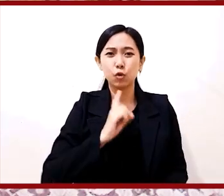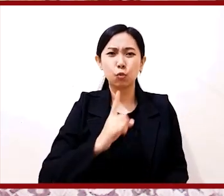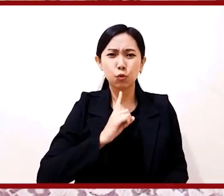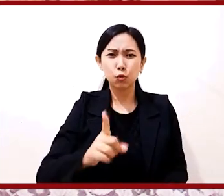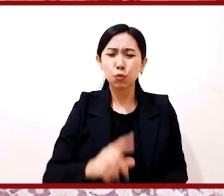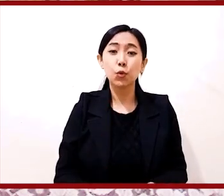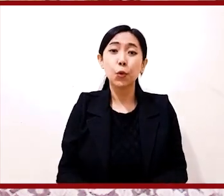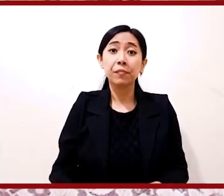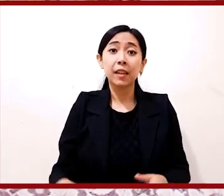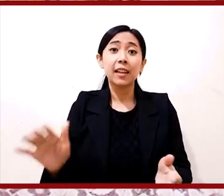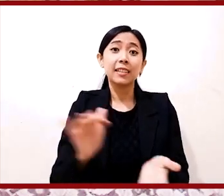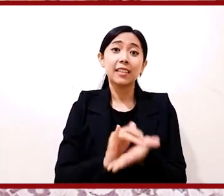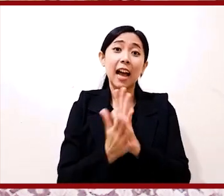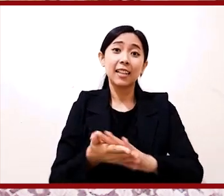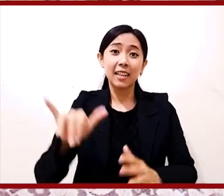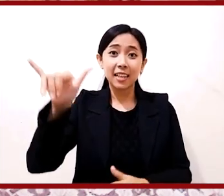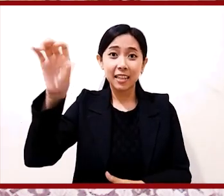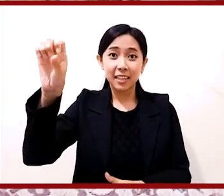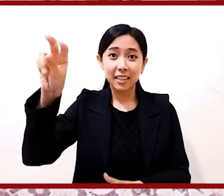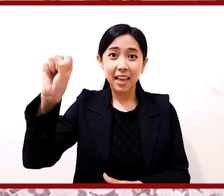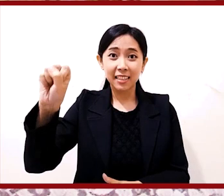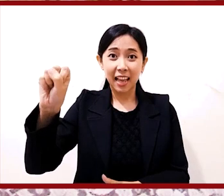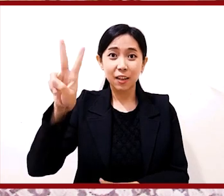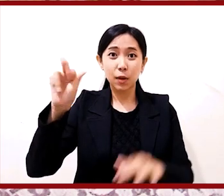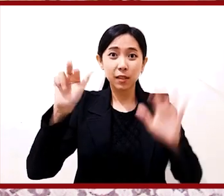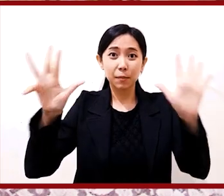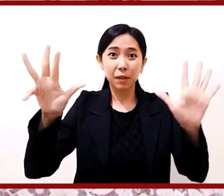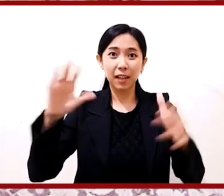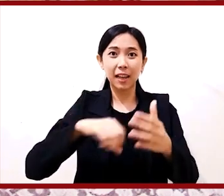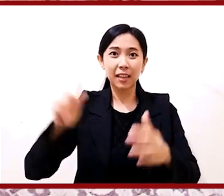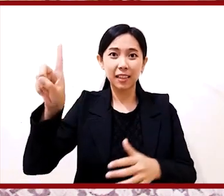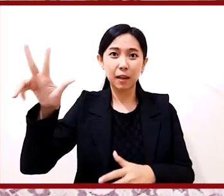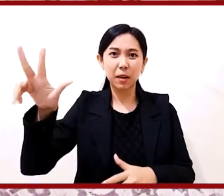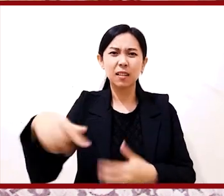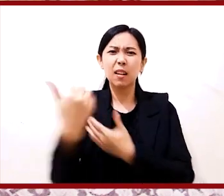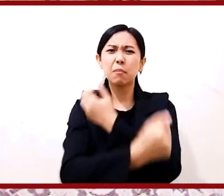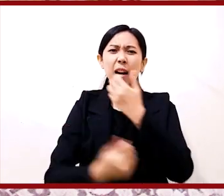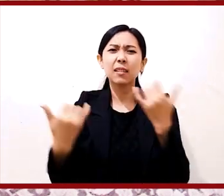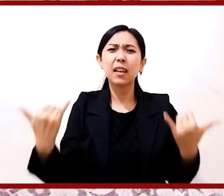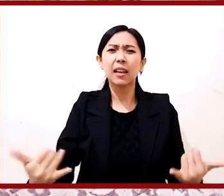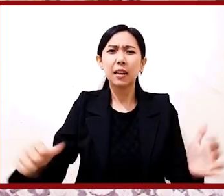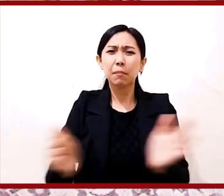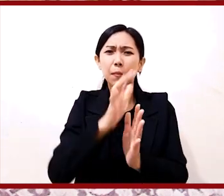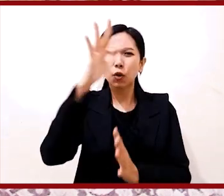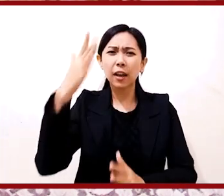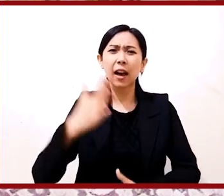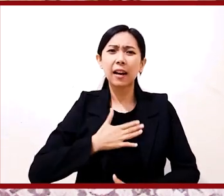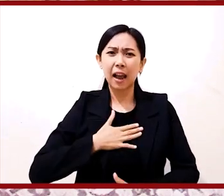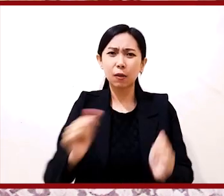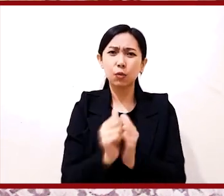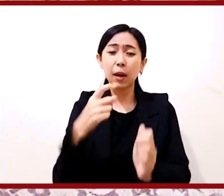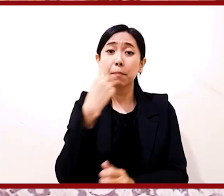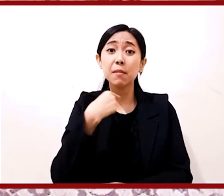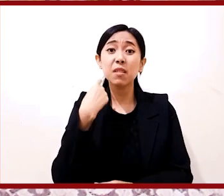Itu sebabnya Yesus mengutip Yesaya 29 ayat 13. Bangsa ini memuliakan aku